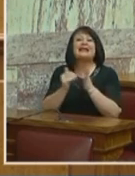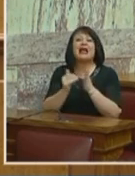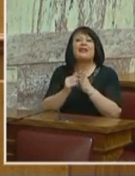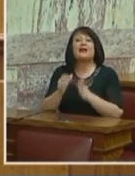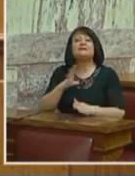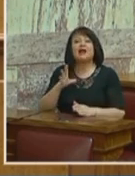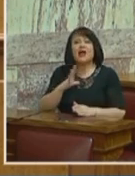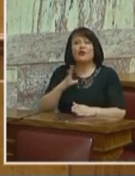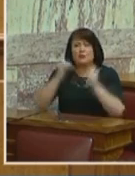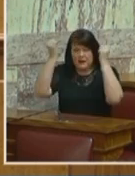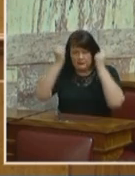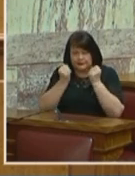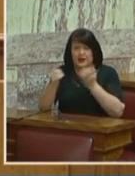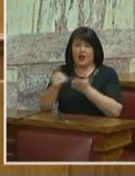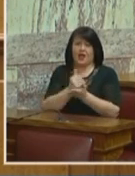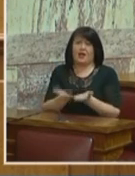μας.